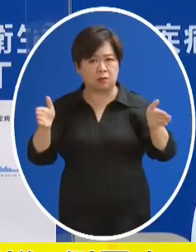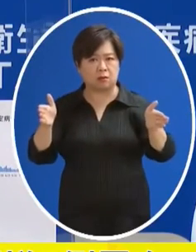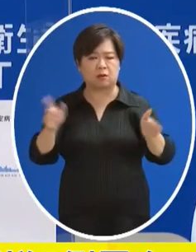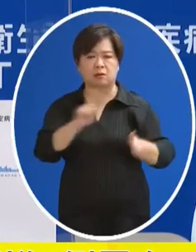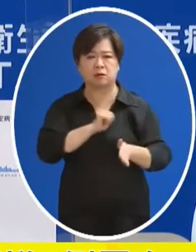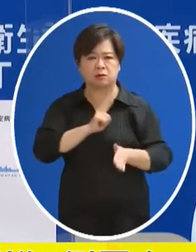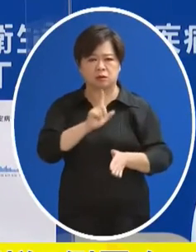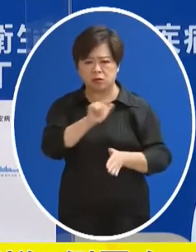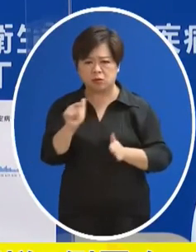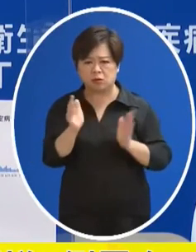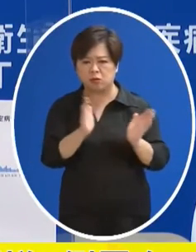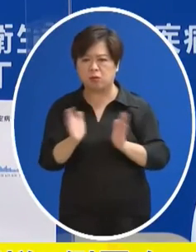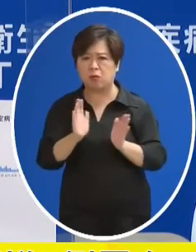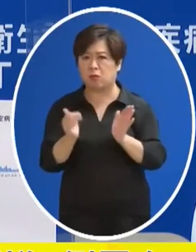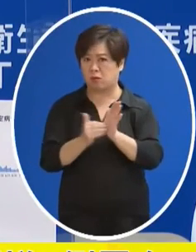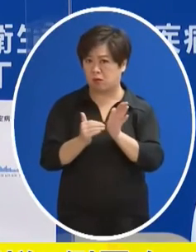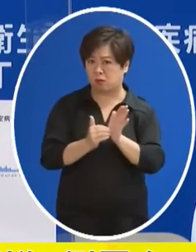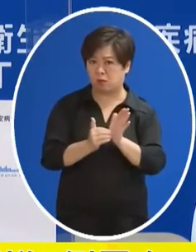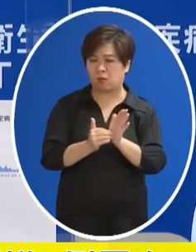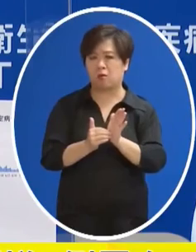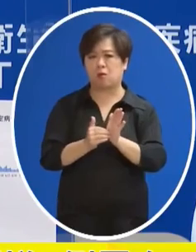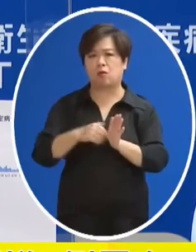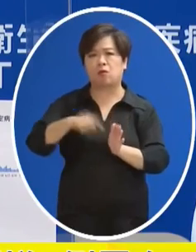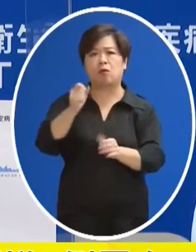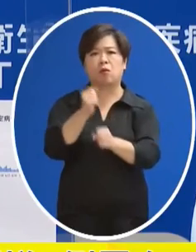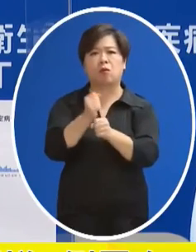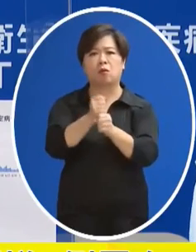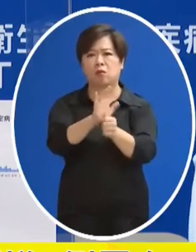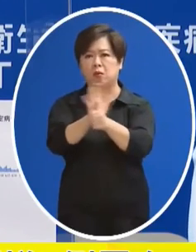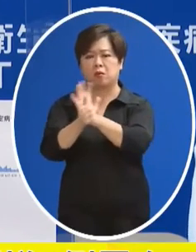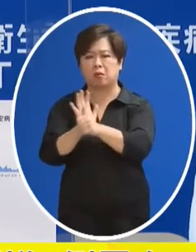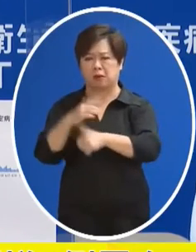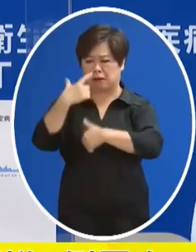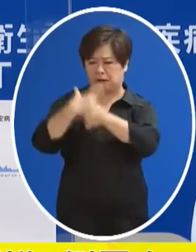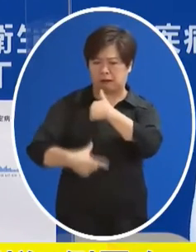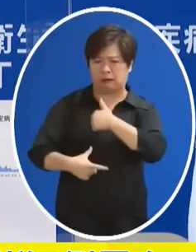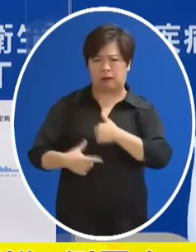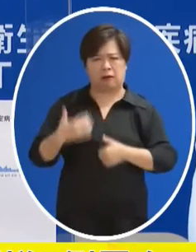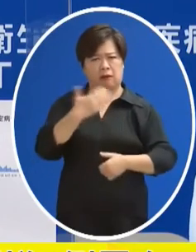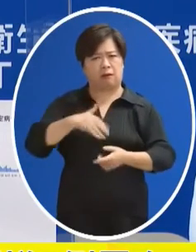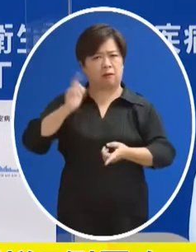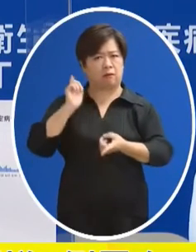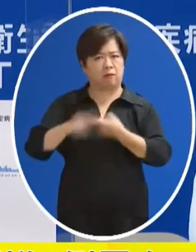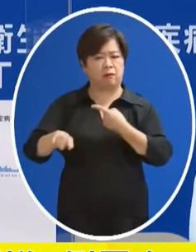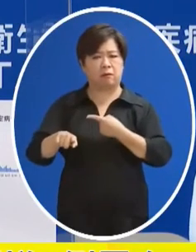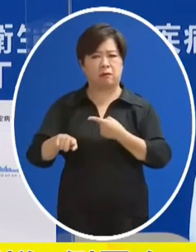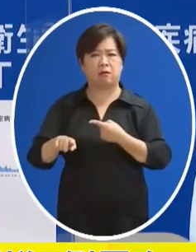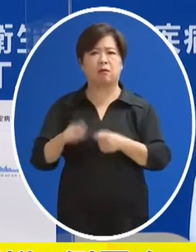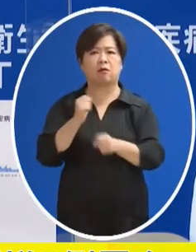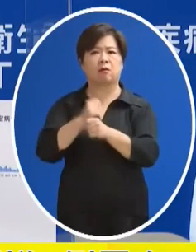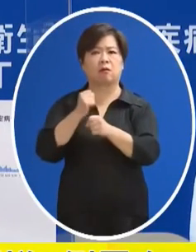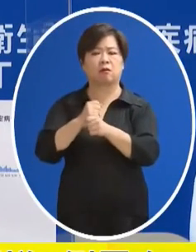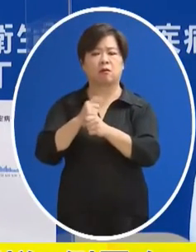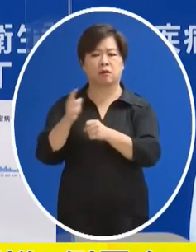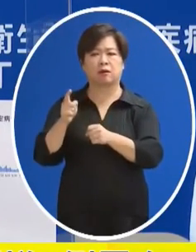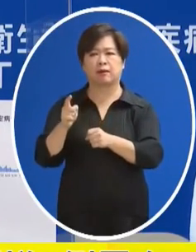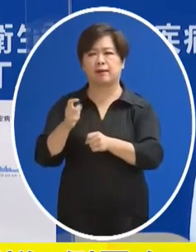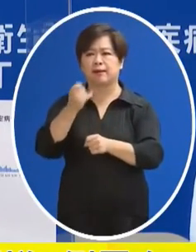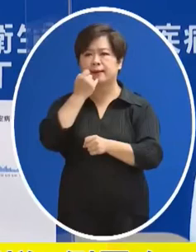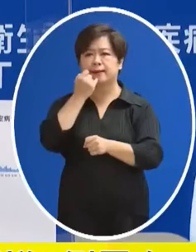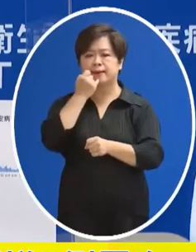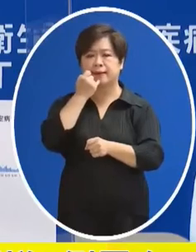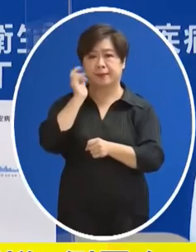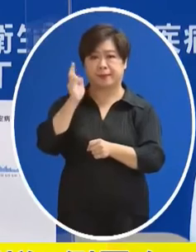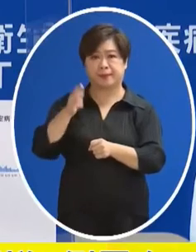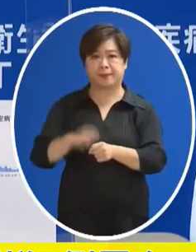械工具都在，如果在执行的期间有症状的话，那直接就可以分配这个深喉唾液的采检